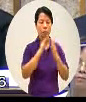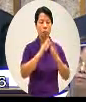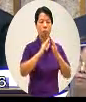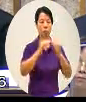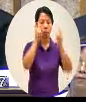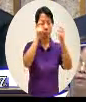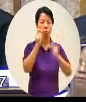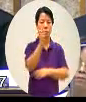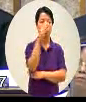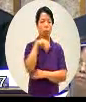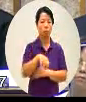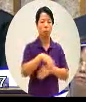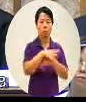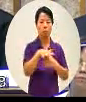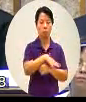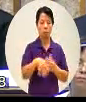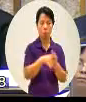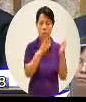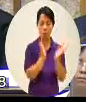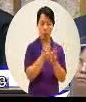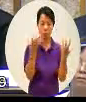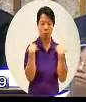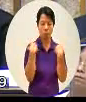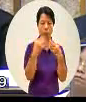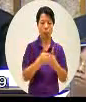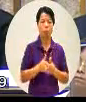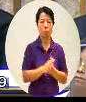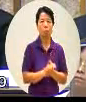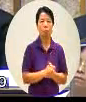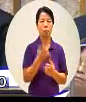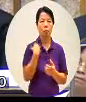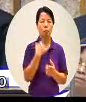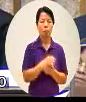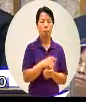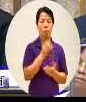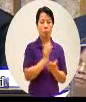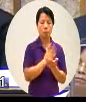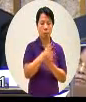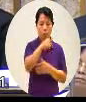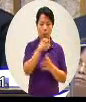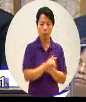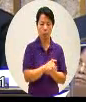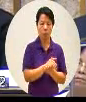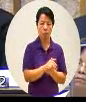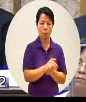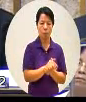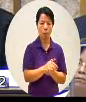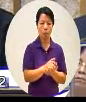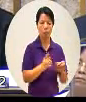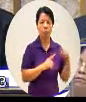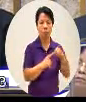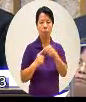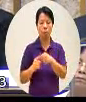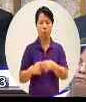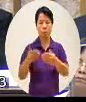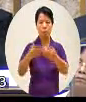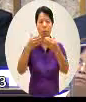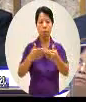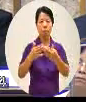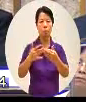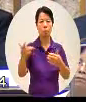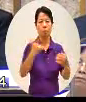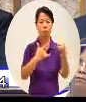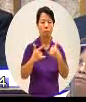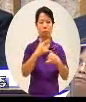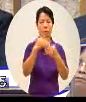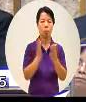几年 哦，安尼全市府的问题， 建议的其实包含航点啦、航线啦，跟中国大陆那一边的一些航点，其实